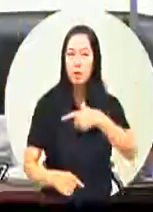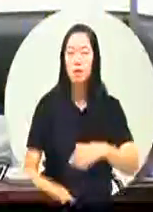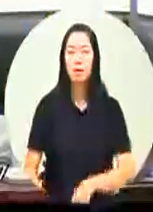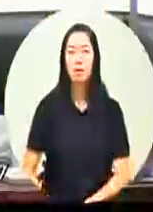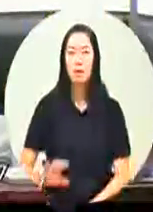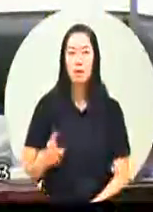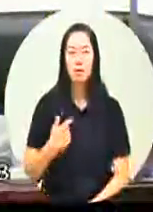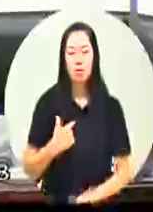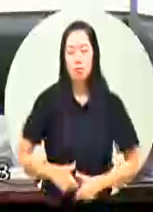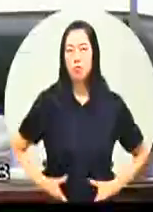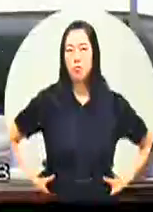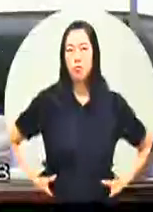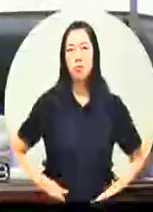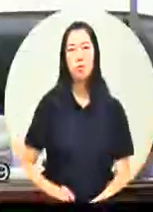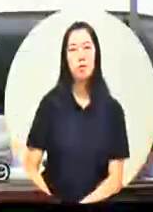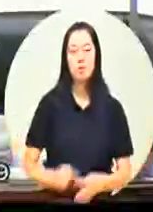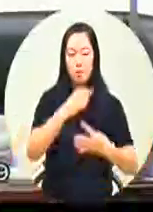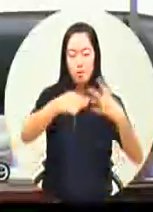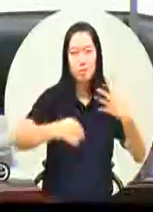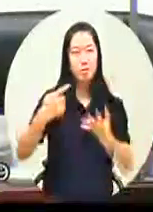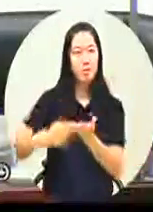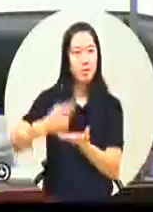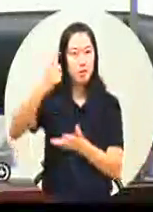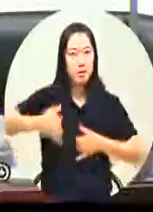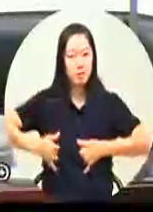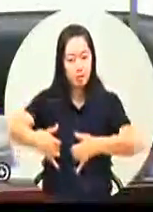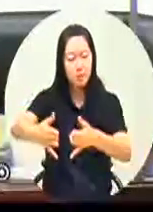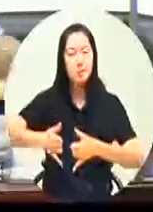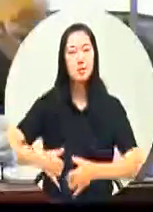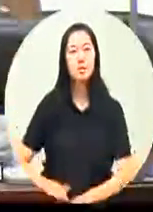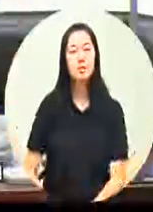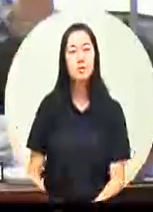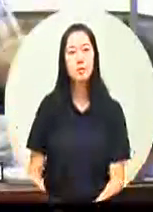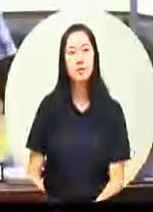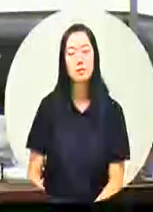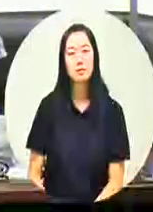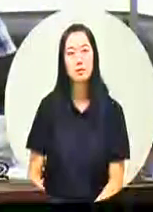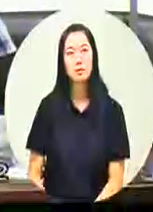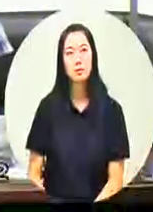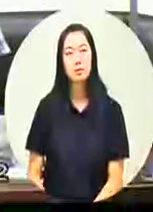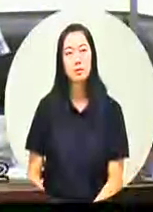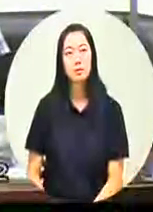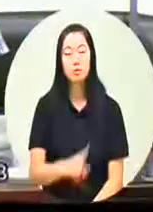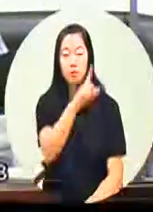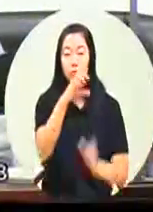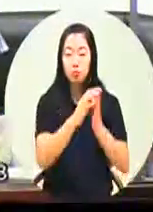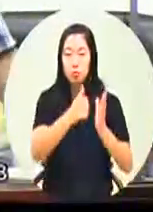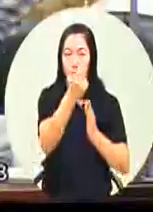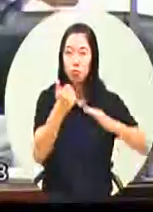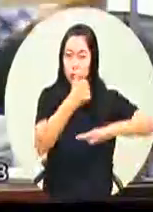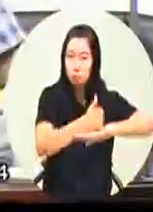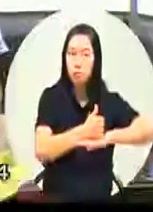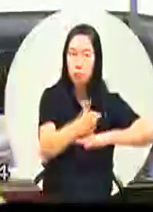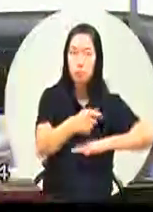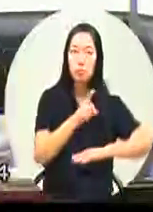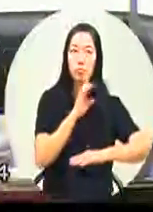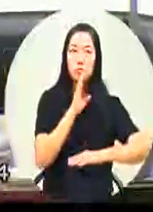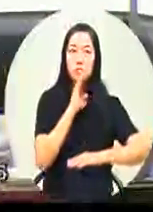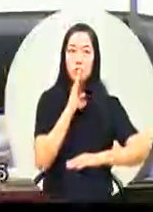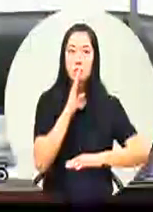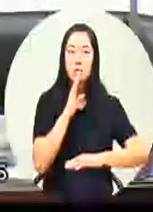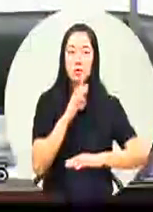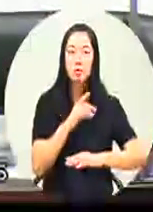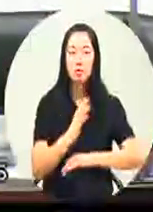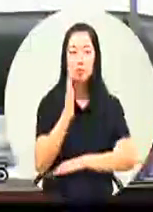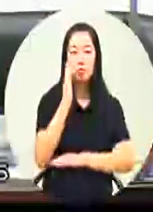靠告诉一个改一条嘛。对对，局长，你至少你当局长，虽然你是小政务官，不是市长的总政